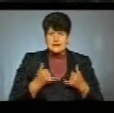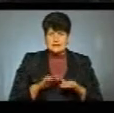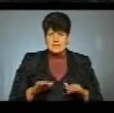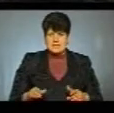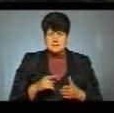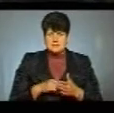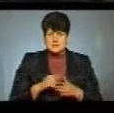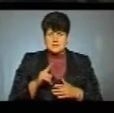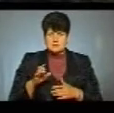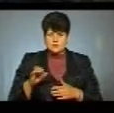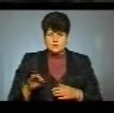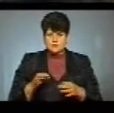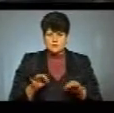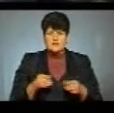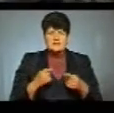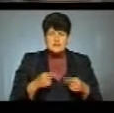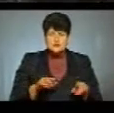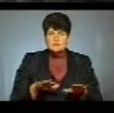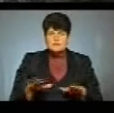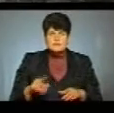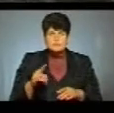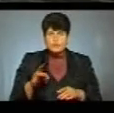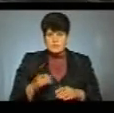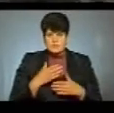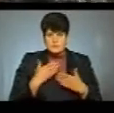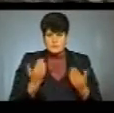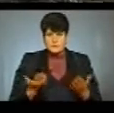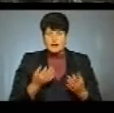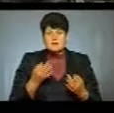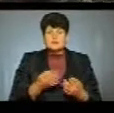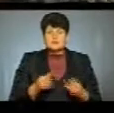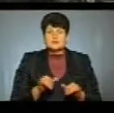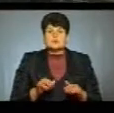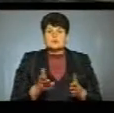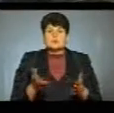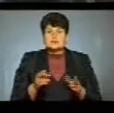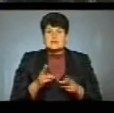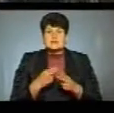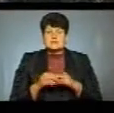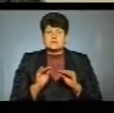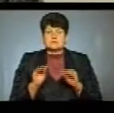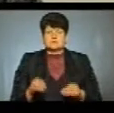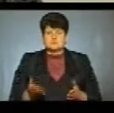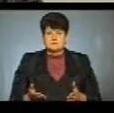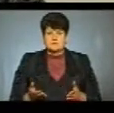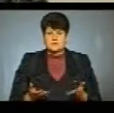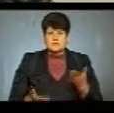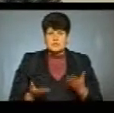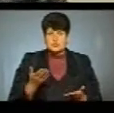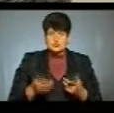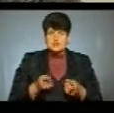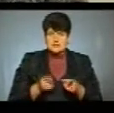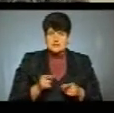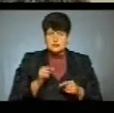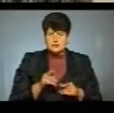ми це дозволили. Інакшого місця в Зборові немає, хай скажуть тут всі, щоб десь було оцей цирк там розмістити. Якщо дійсно